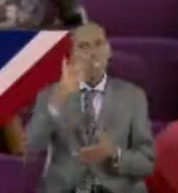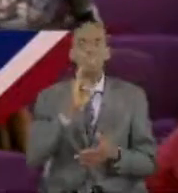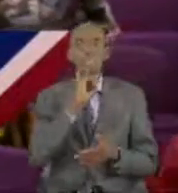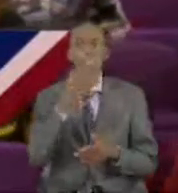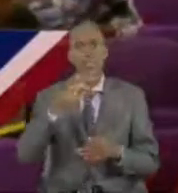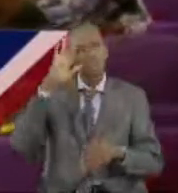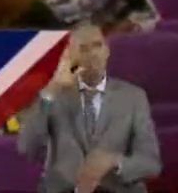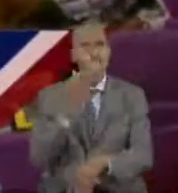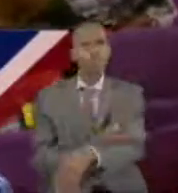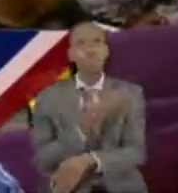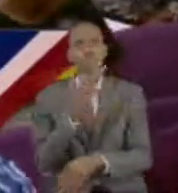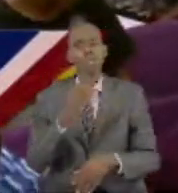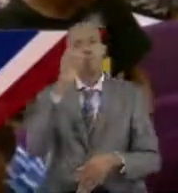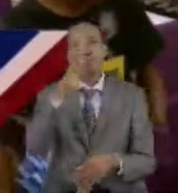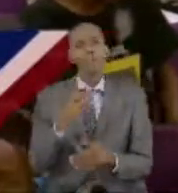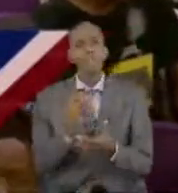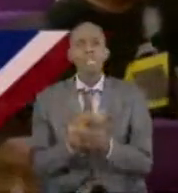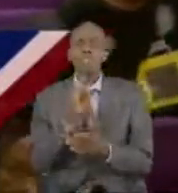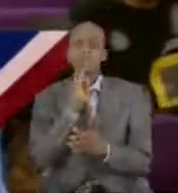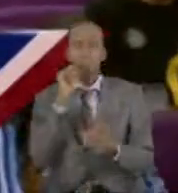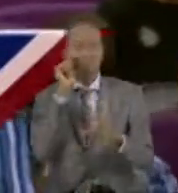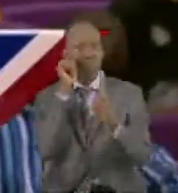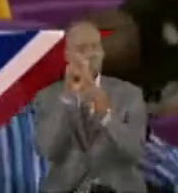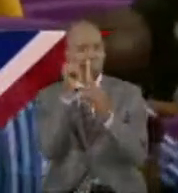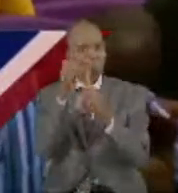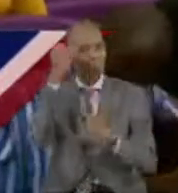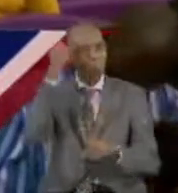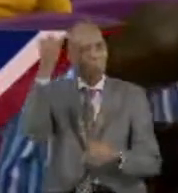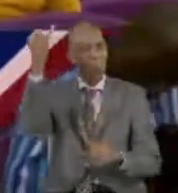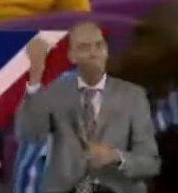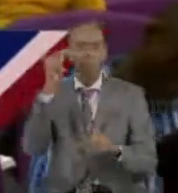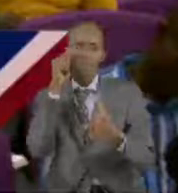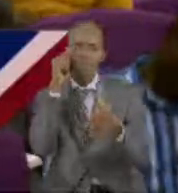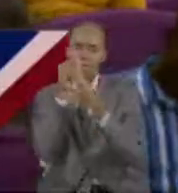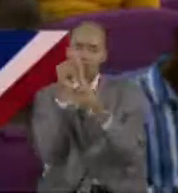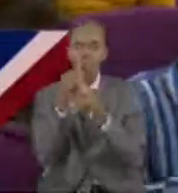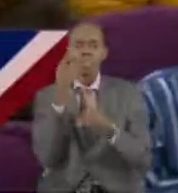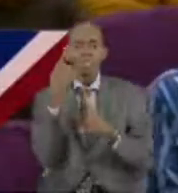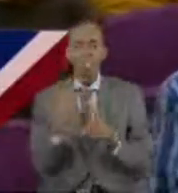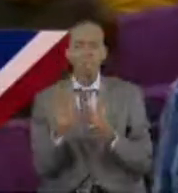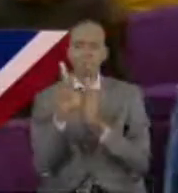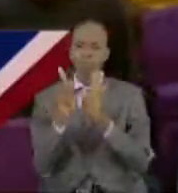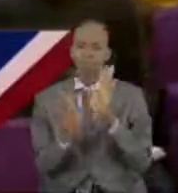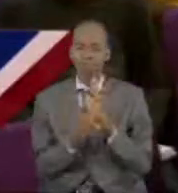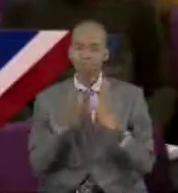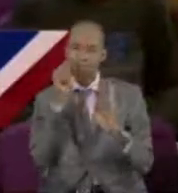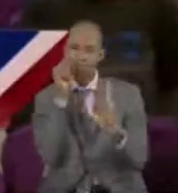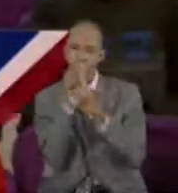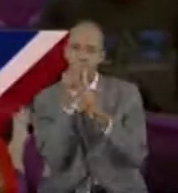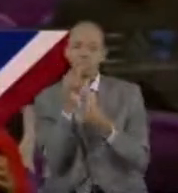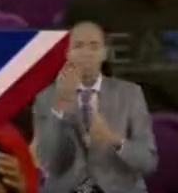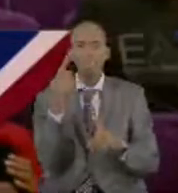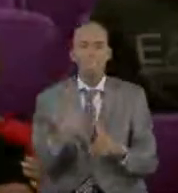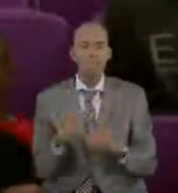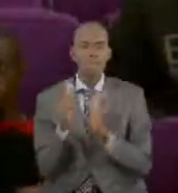synagogues que Jésus est le Fils de Dieu. Voici l'idée, voici la notion. C'est exactement le principe. Voici